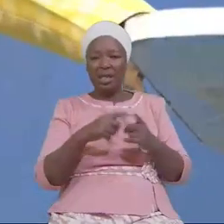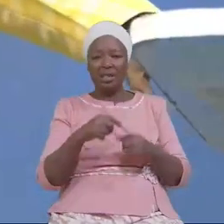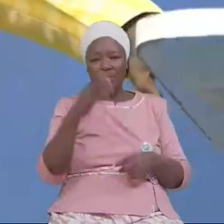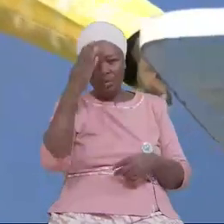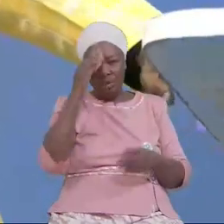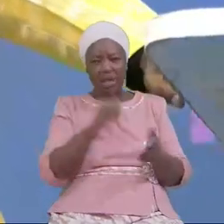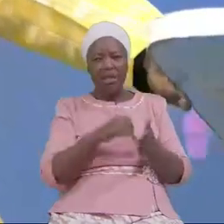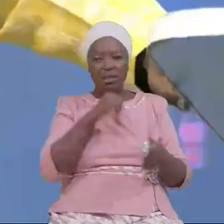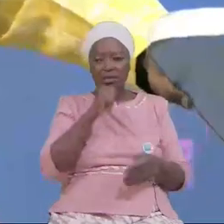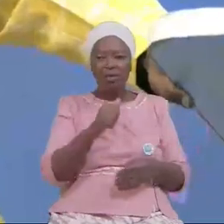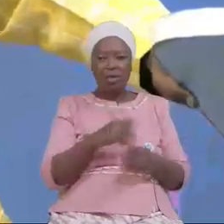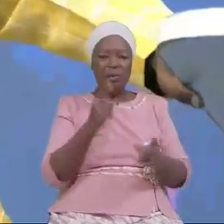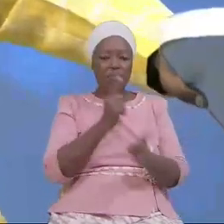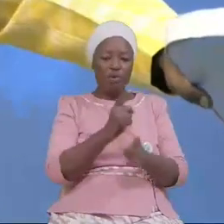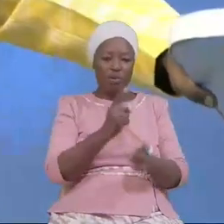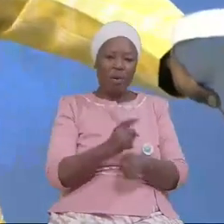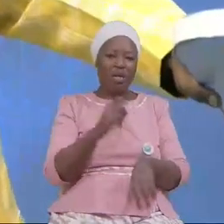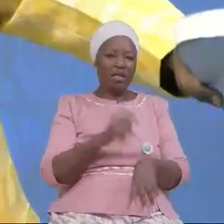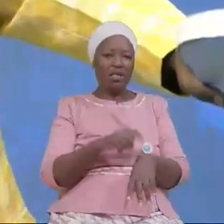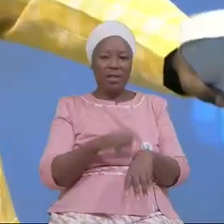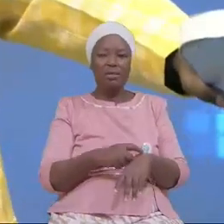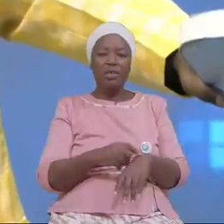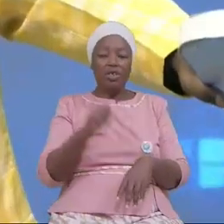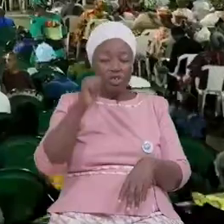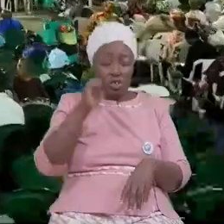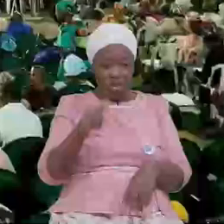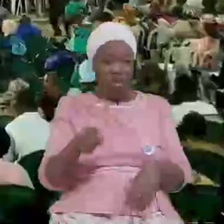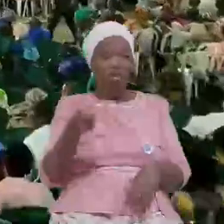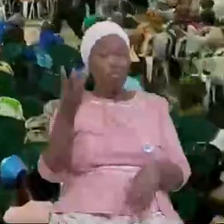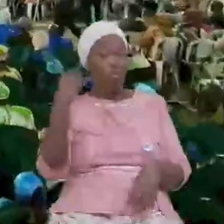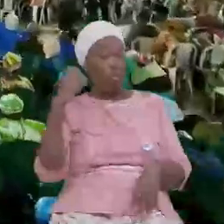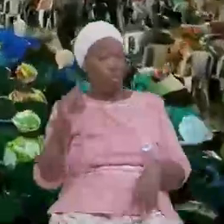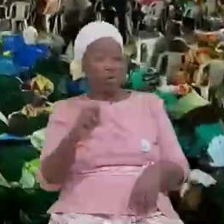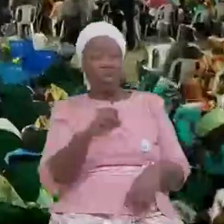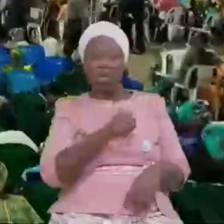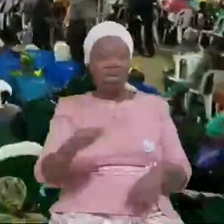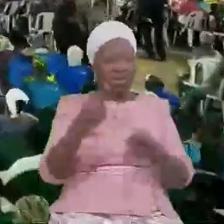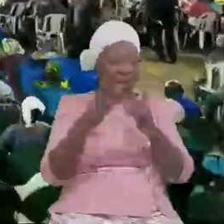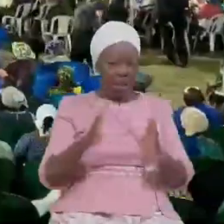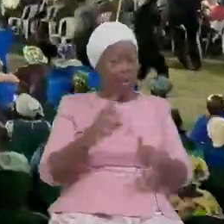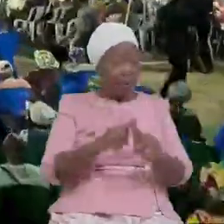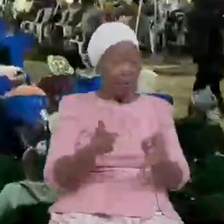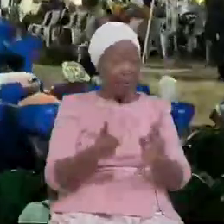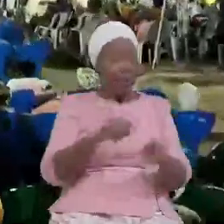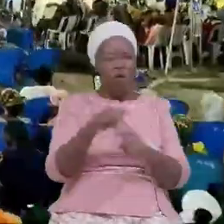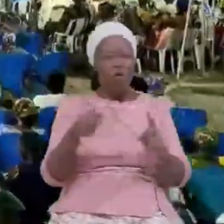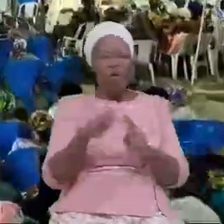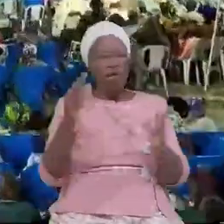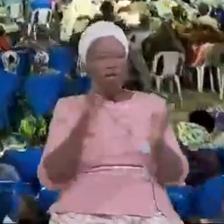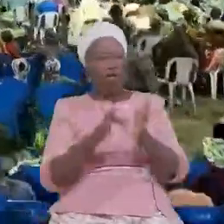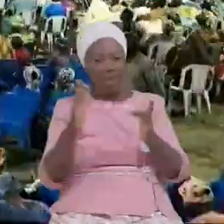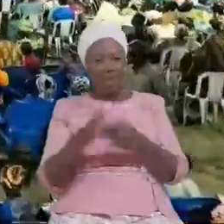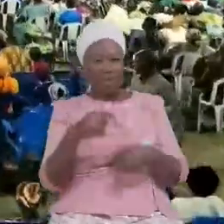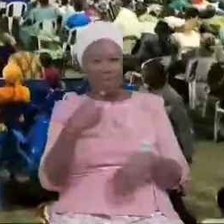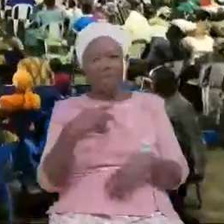n'est pas selon un sens approprié. Elle était pécheur. Elle était pécheresse.